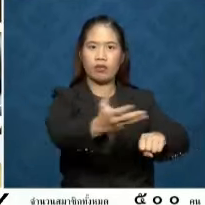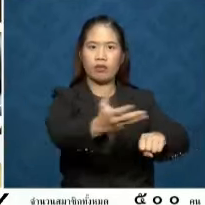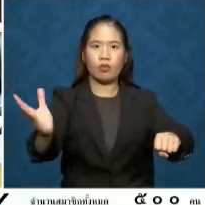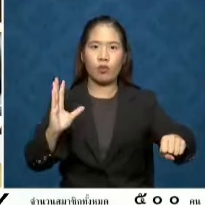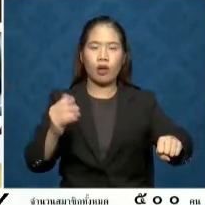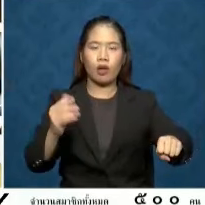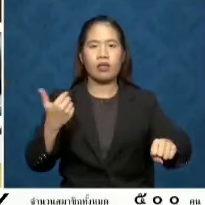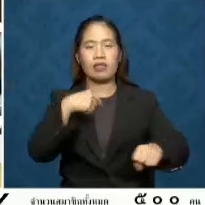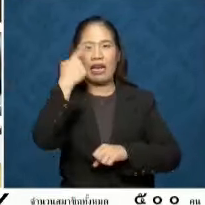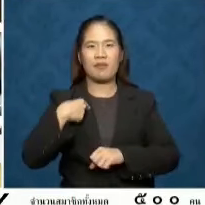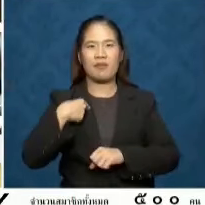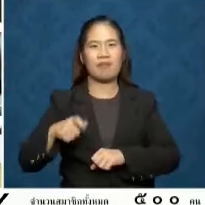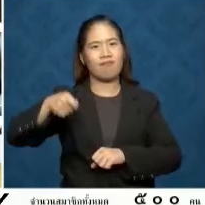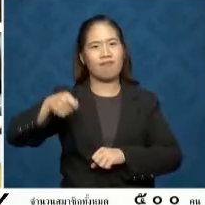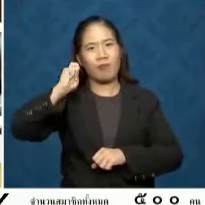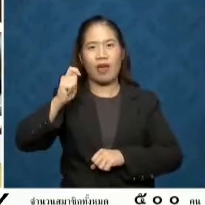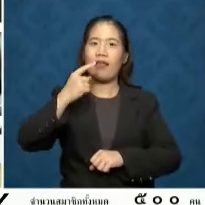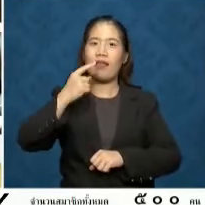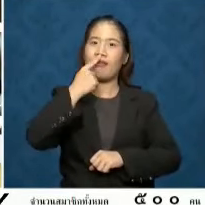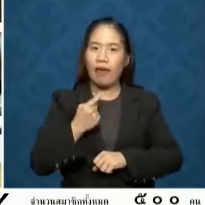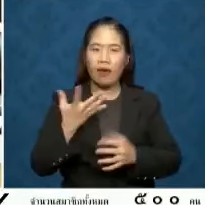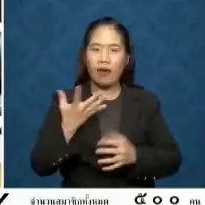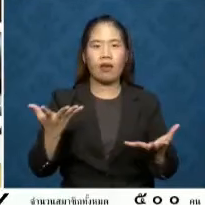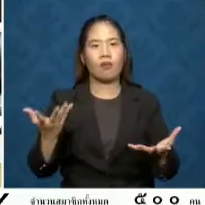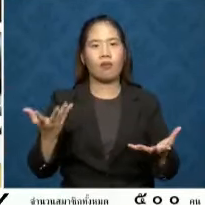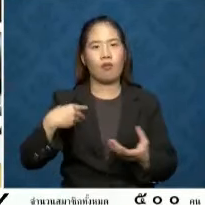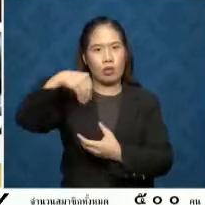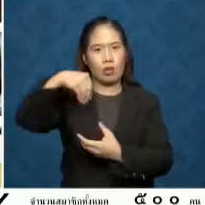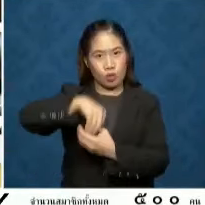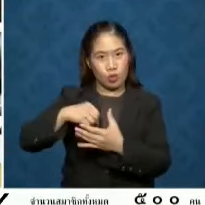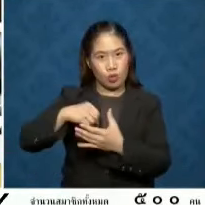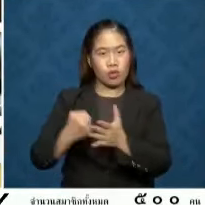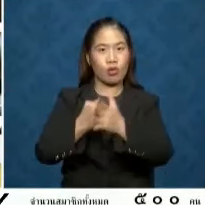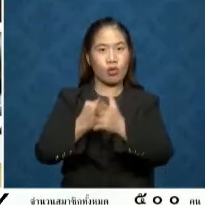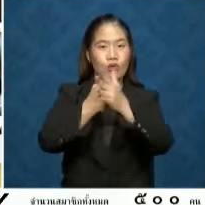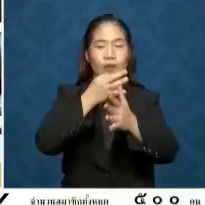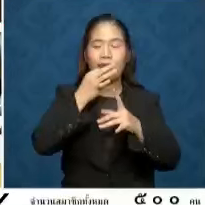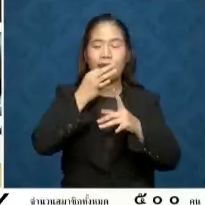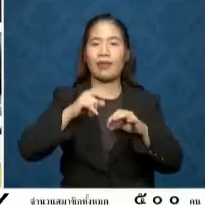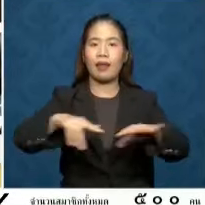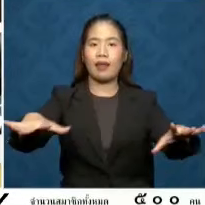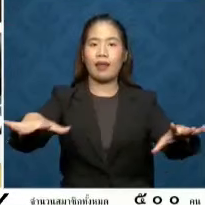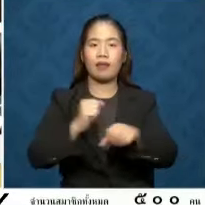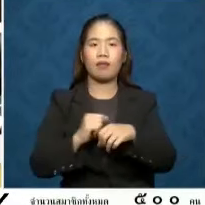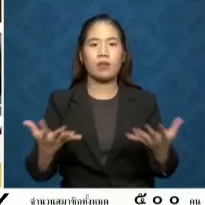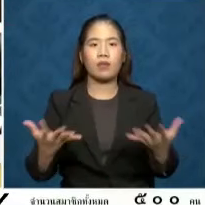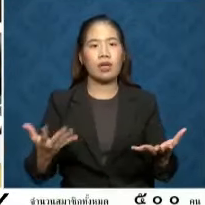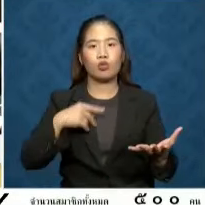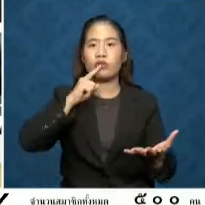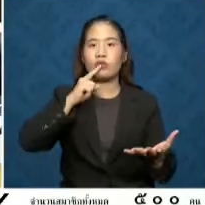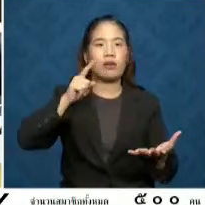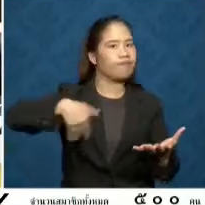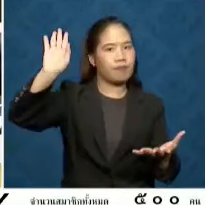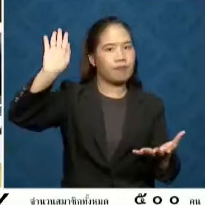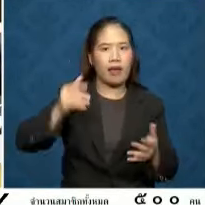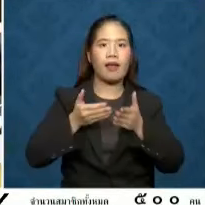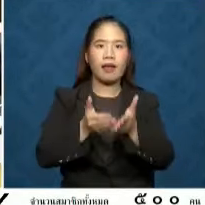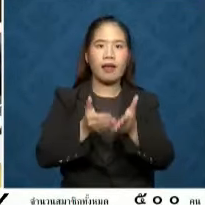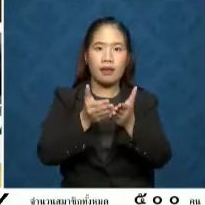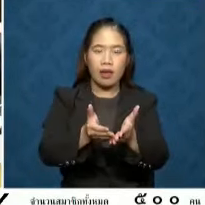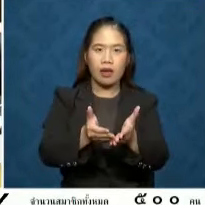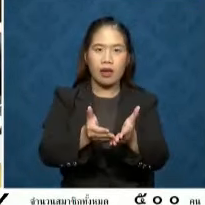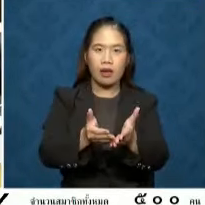ไม่นานได้ใบแดงมาพอมาอยู่ที่หน่วยต่อสู้ชายฝั่งกับถูกสั่งขึ้นเรือแบบกระทันหันแล้วก็เป็นการ